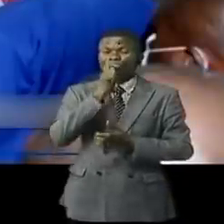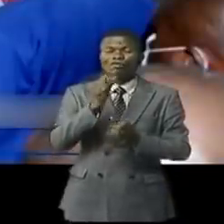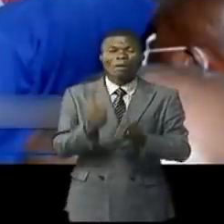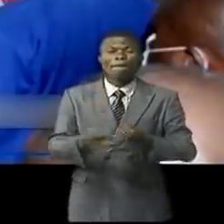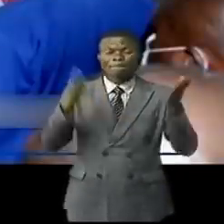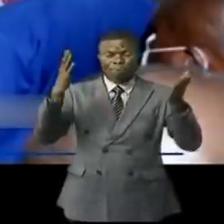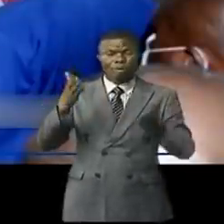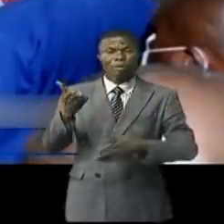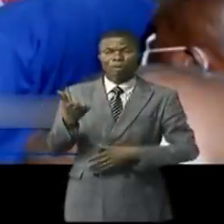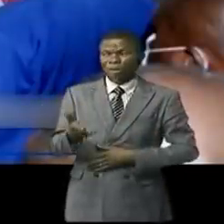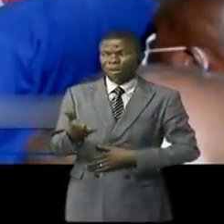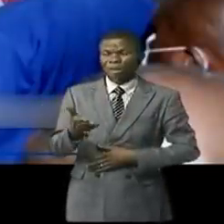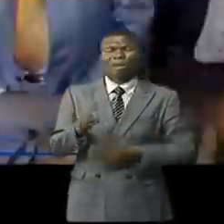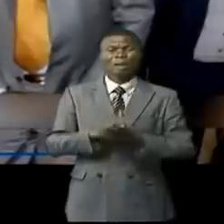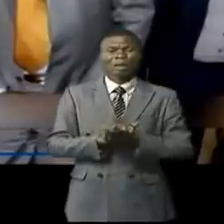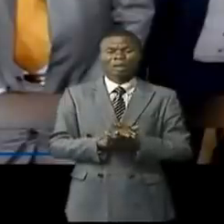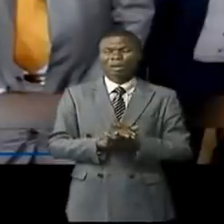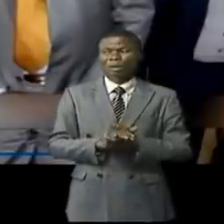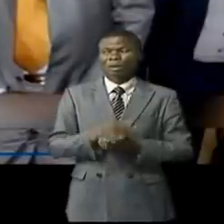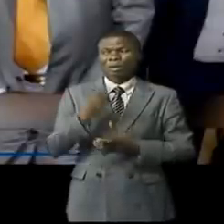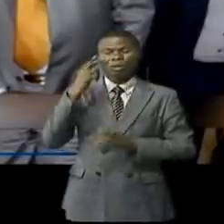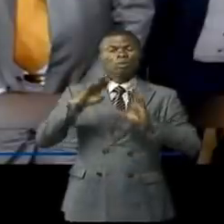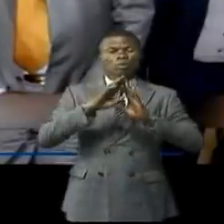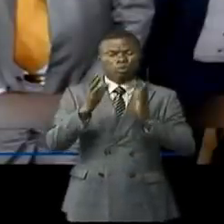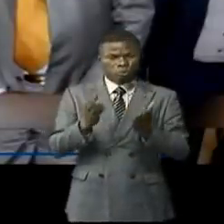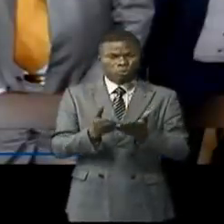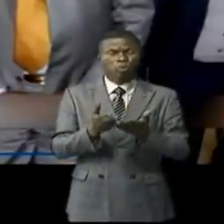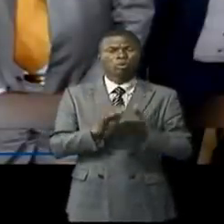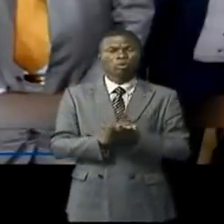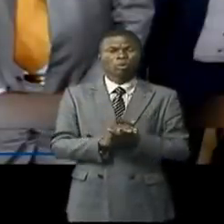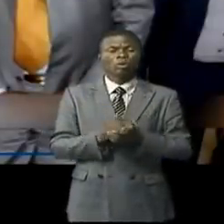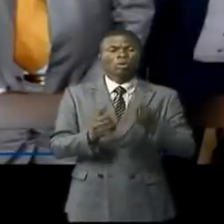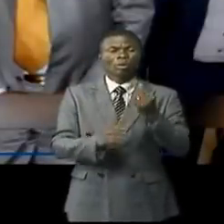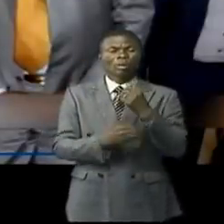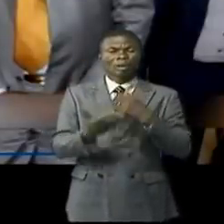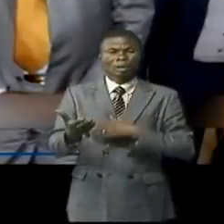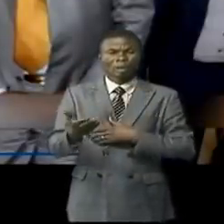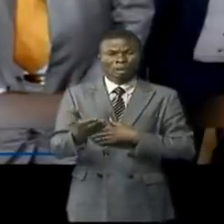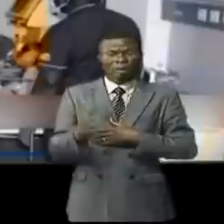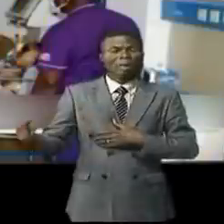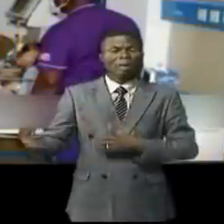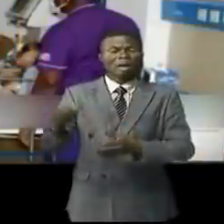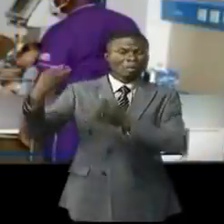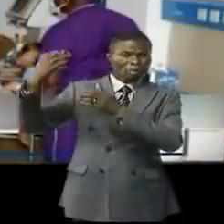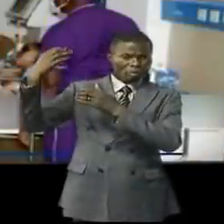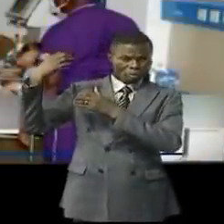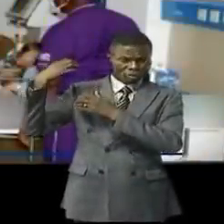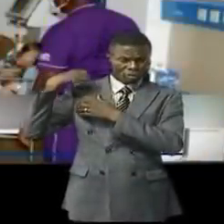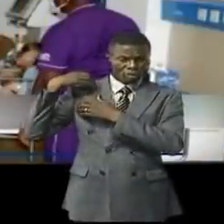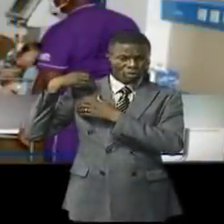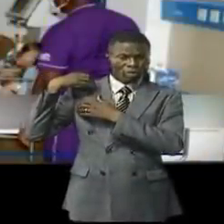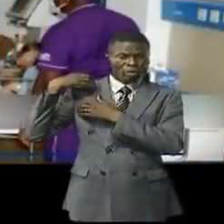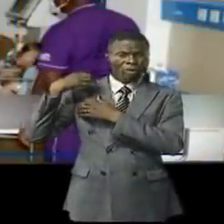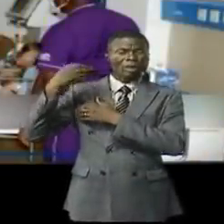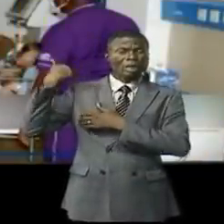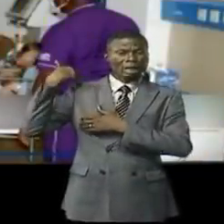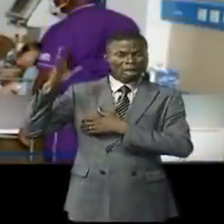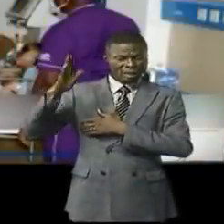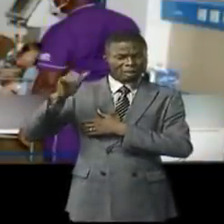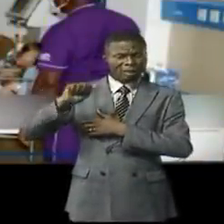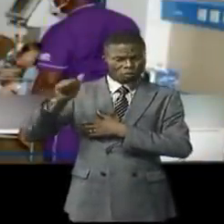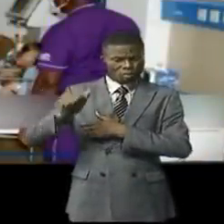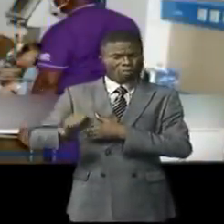de la République a décidé que tous les soins soient pris en charge par le gouvernement de la